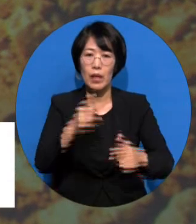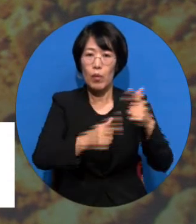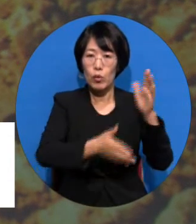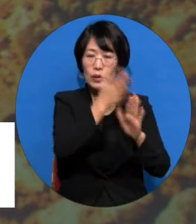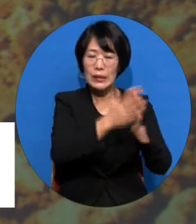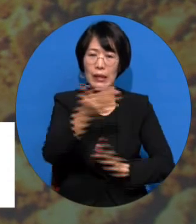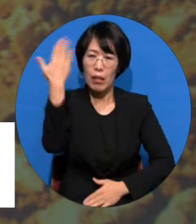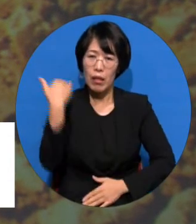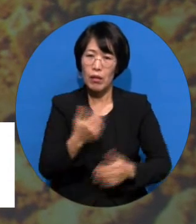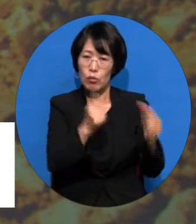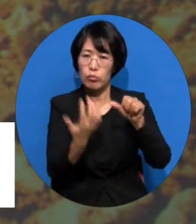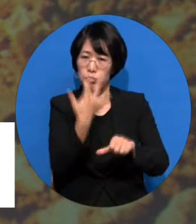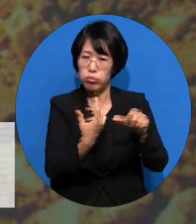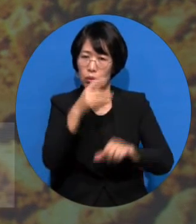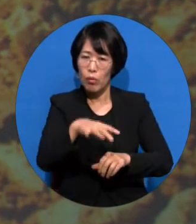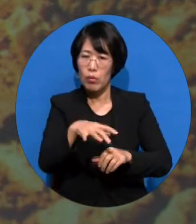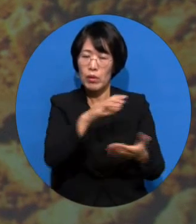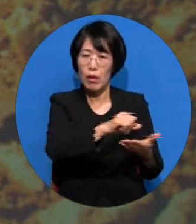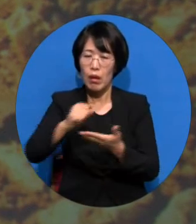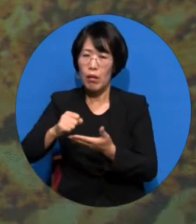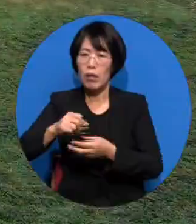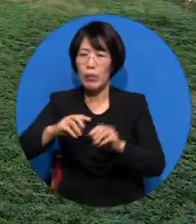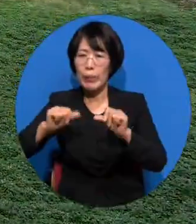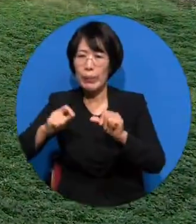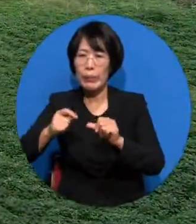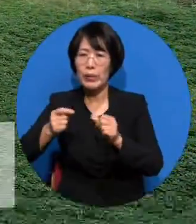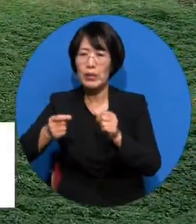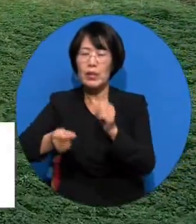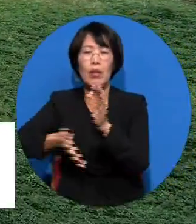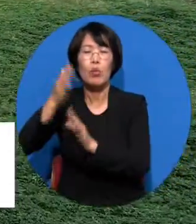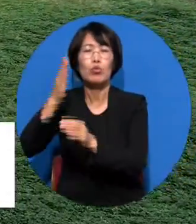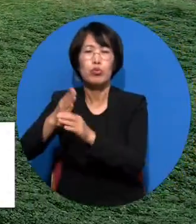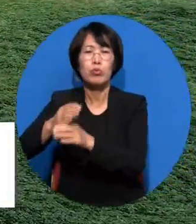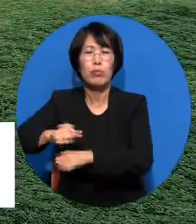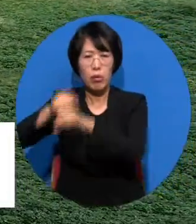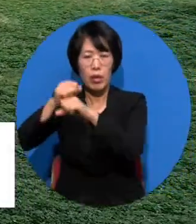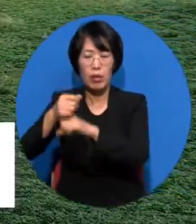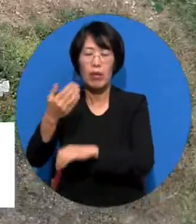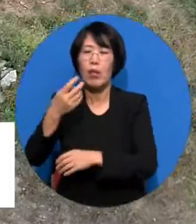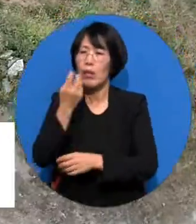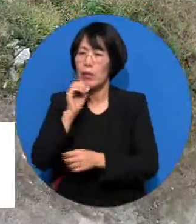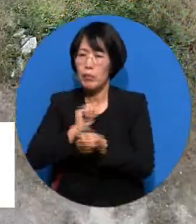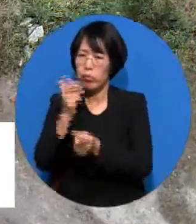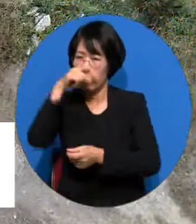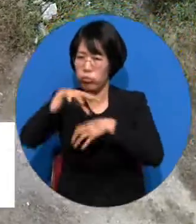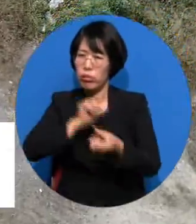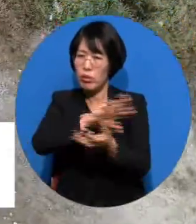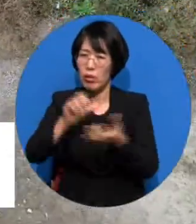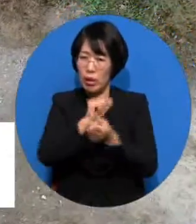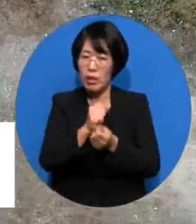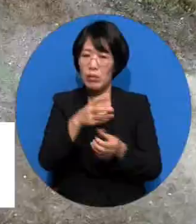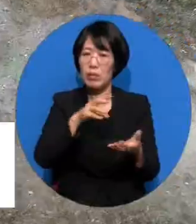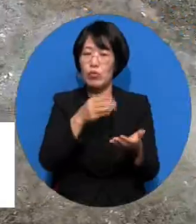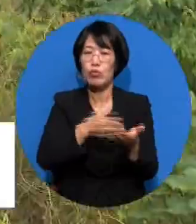목포시가 옛 화장장 부지에서 반출해 도심에 야적한 토석에 폐기물이 섞여 있다는 MBC 보도와 관련해 목포시가